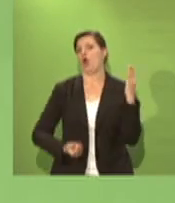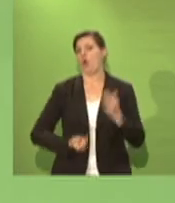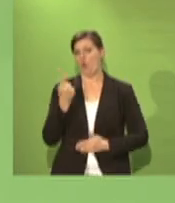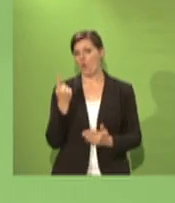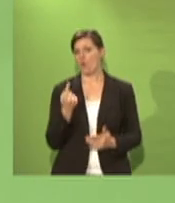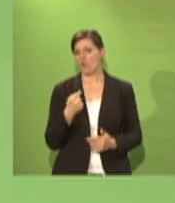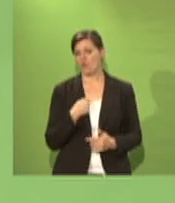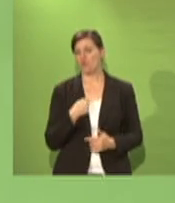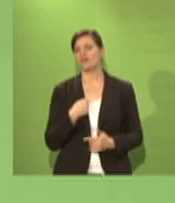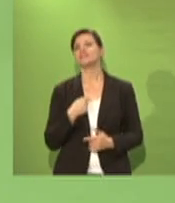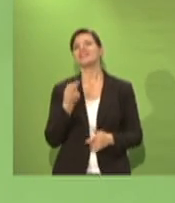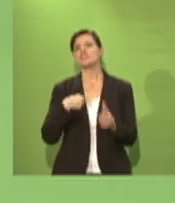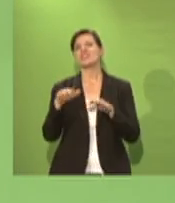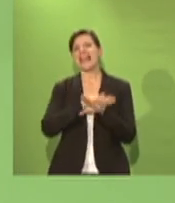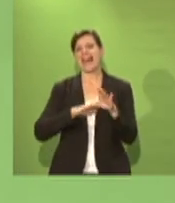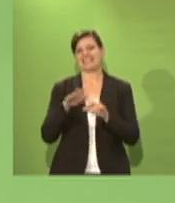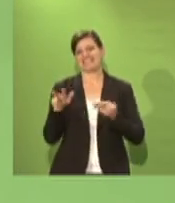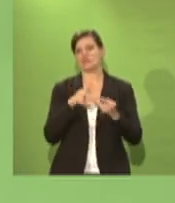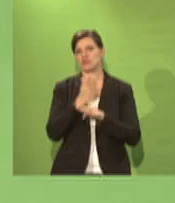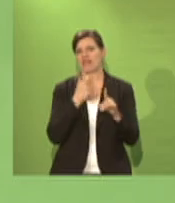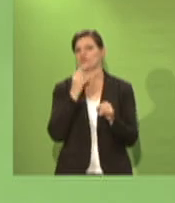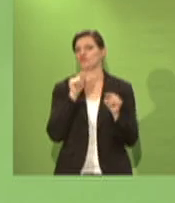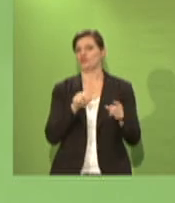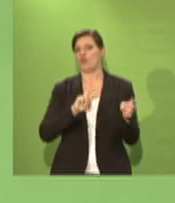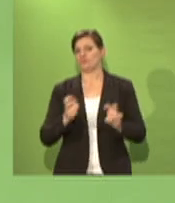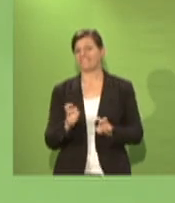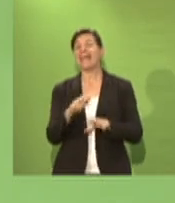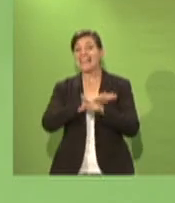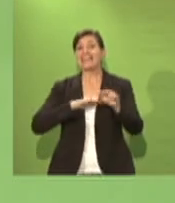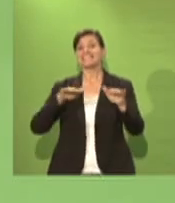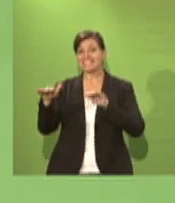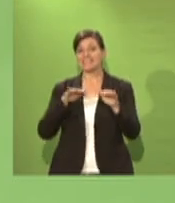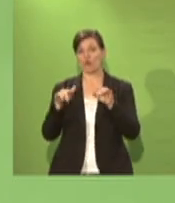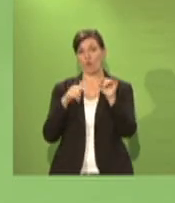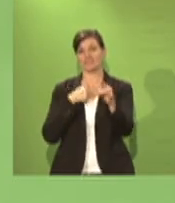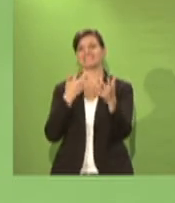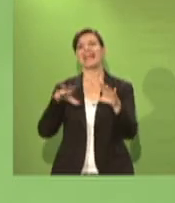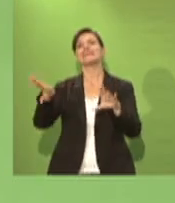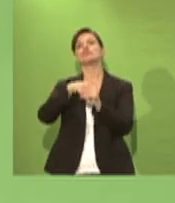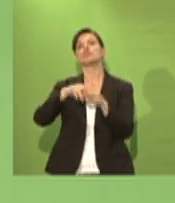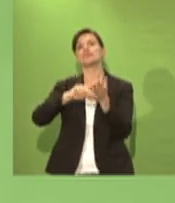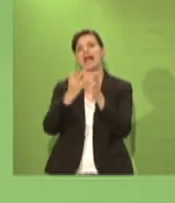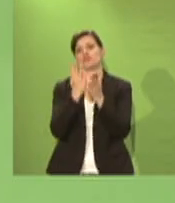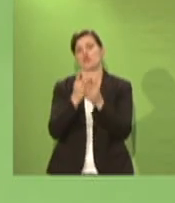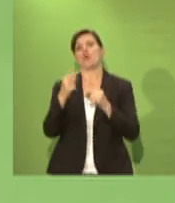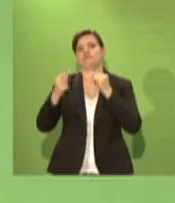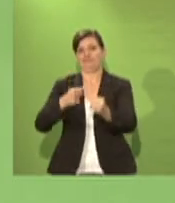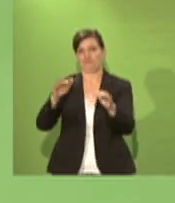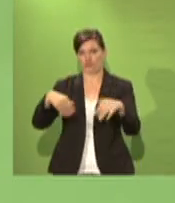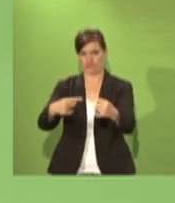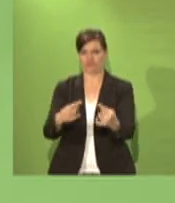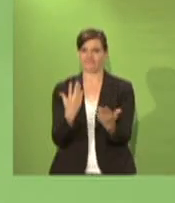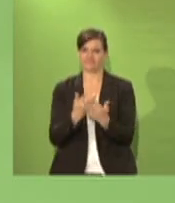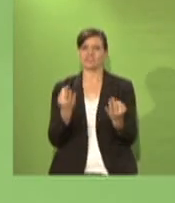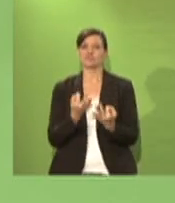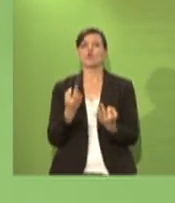der Landesregierung mit umsetzen. Die Tatsache, dass die Landesregierung einen Inklusionsplan auf den Weg gebracht hat, hat etwas auch mit dem grünen Anspruch zu